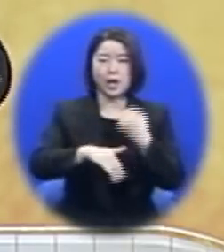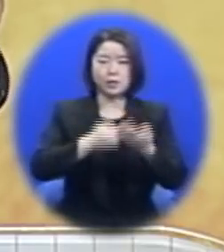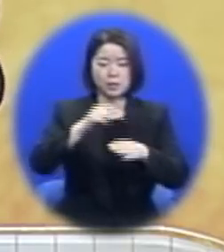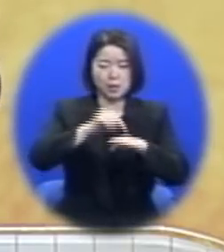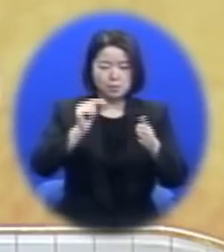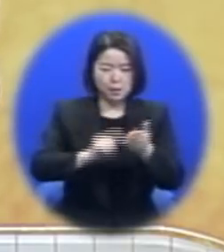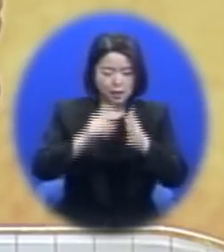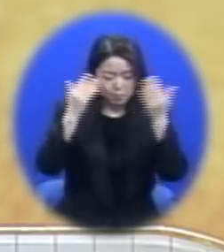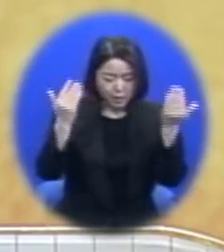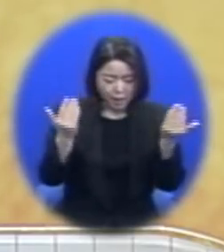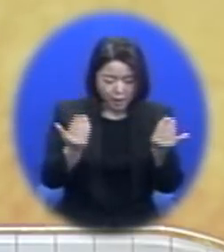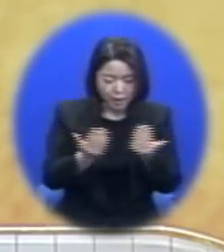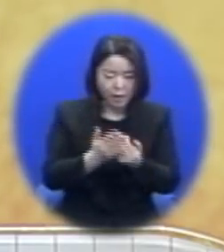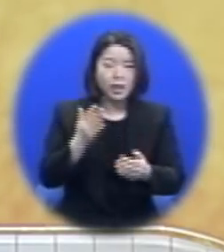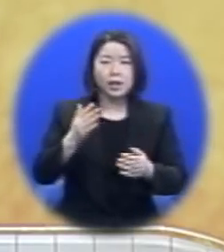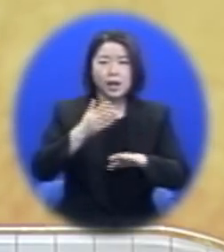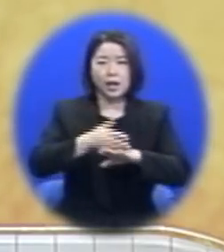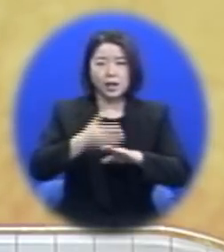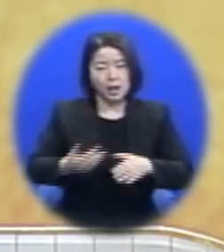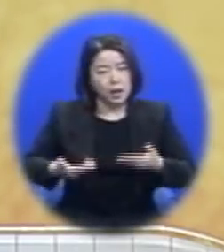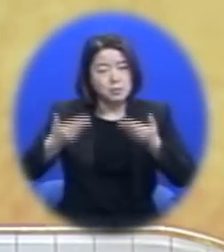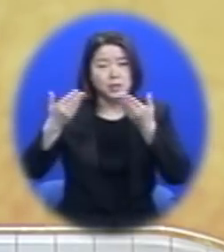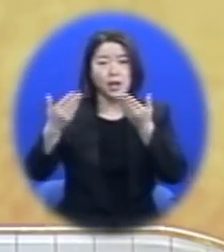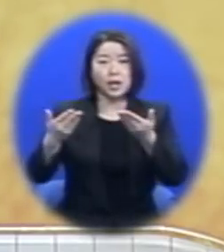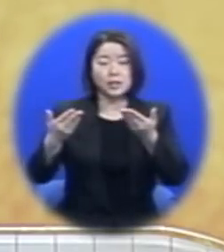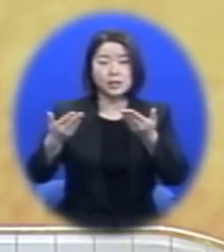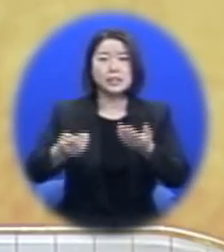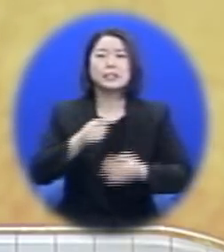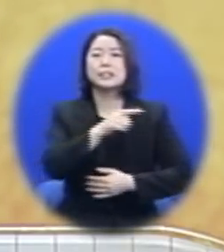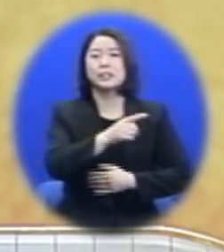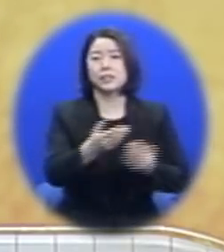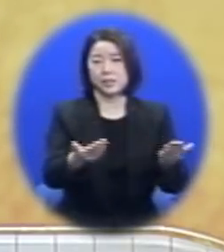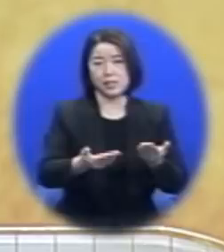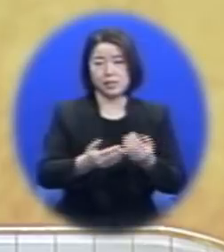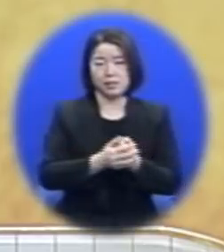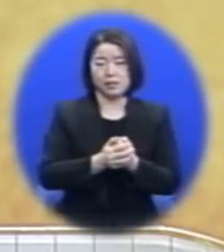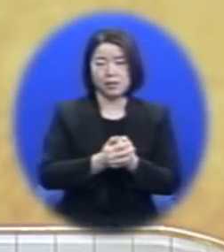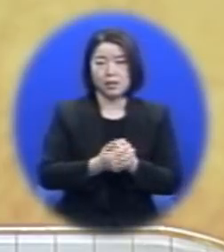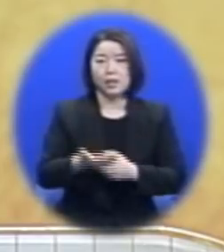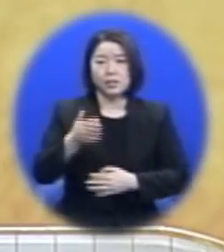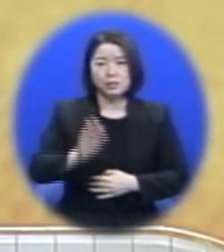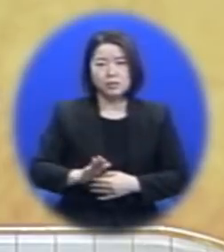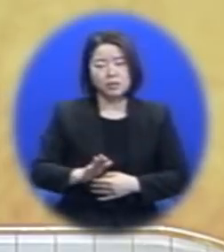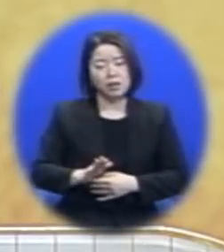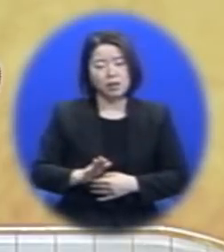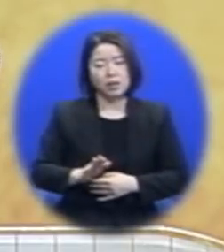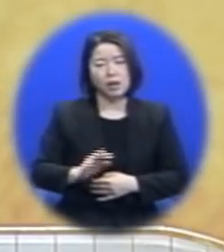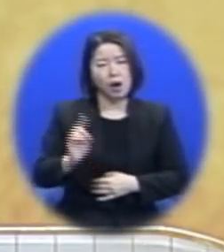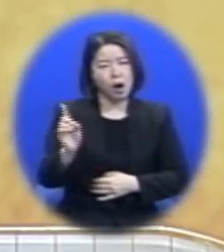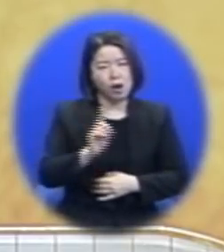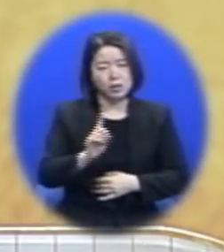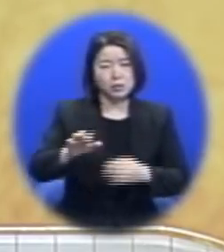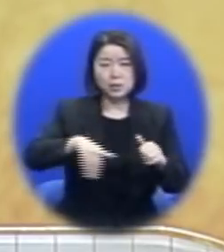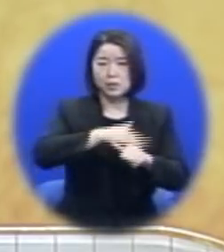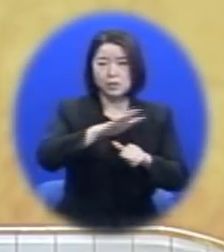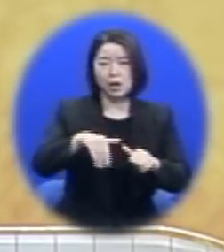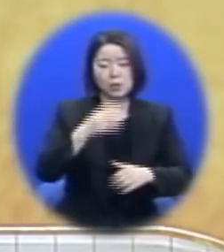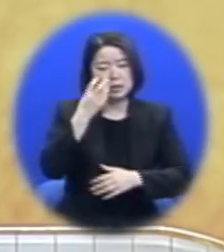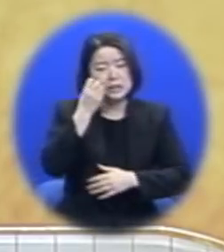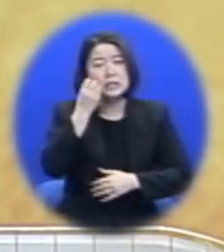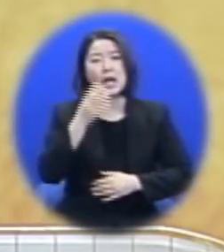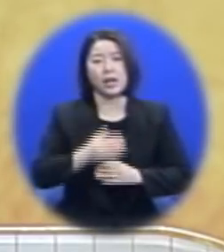전심을 다해 감사했던 일이 바로 그 일이었습니다. 그런데 어쩌면 상황이 그렇게 되는지